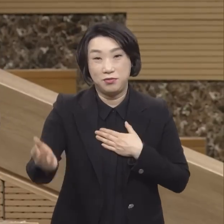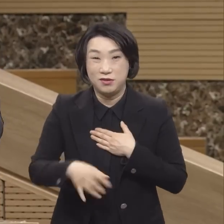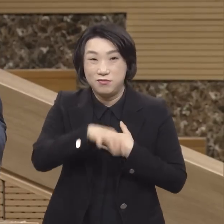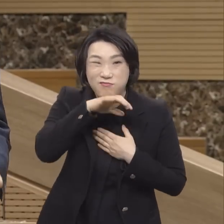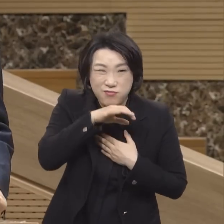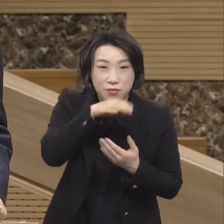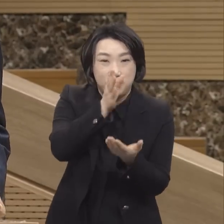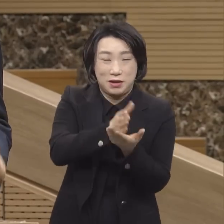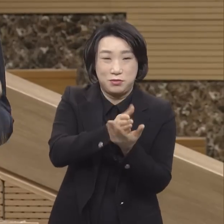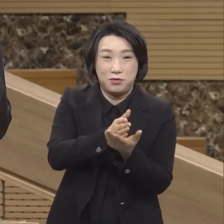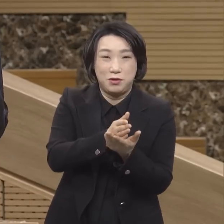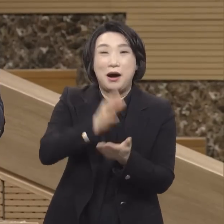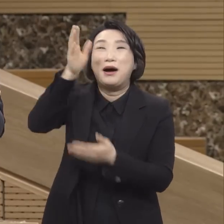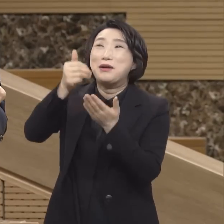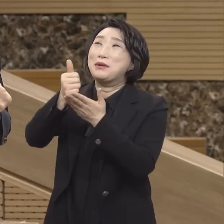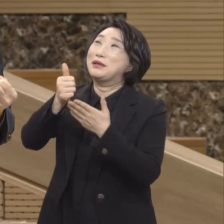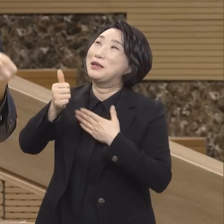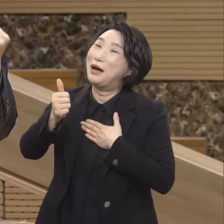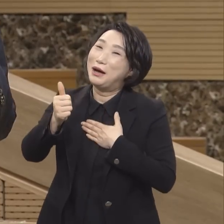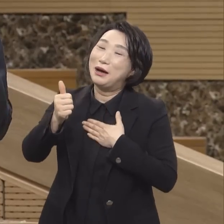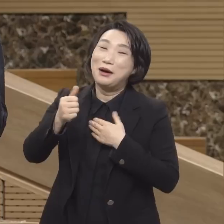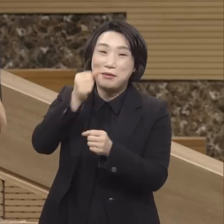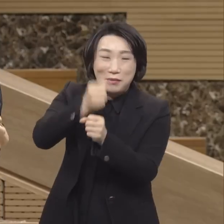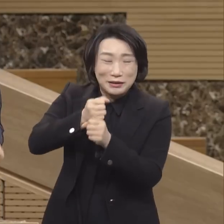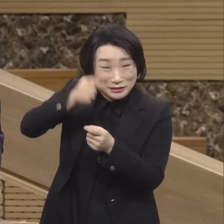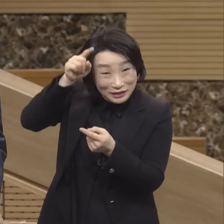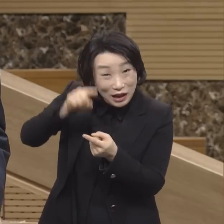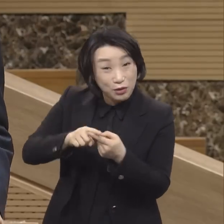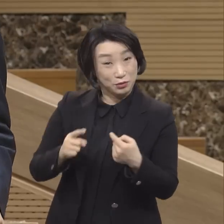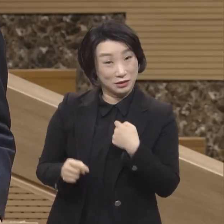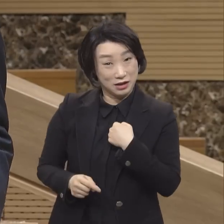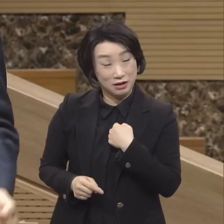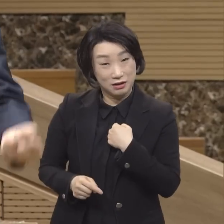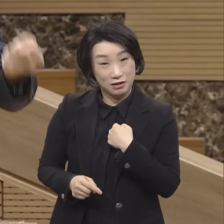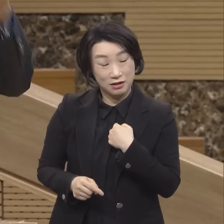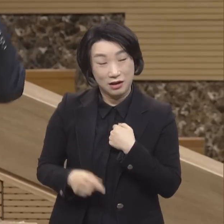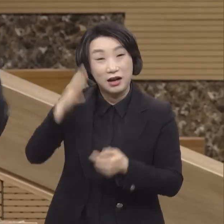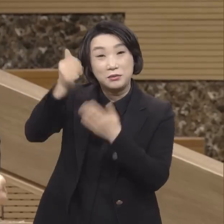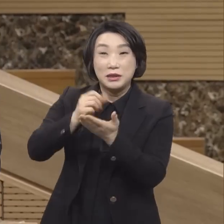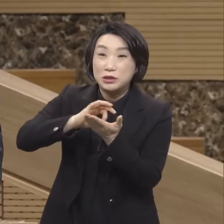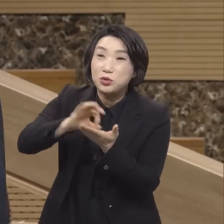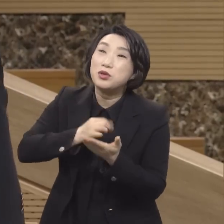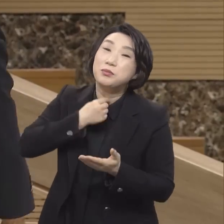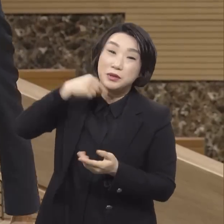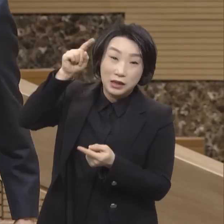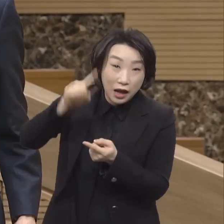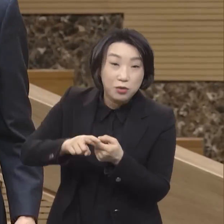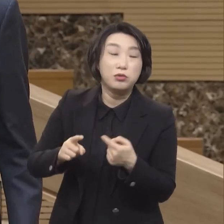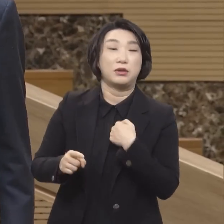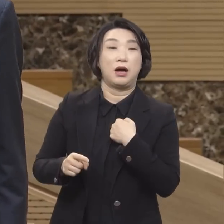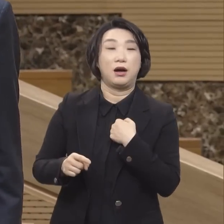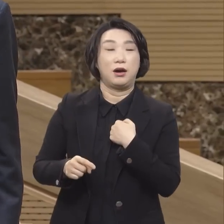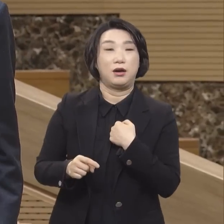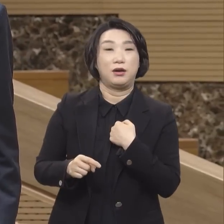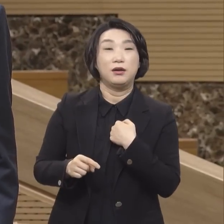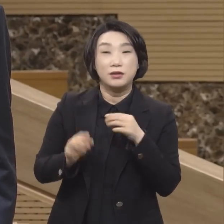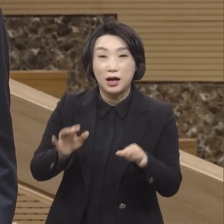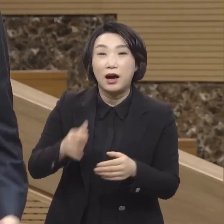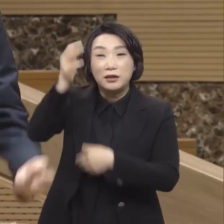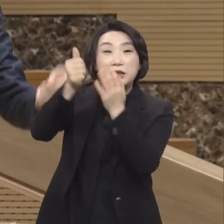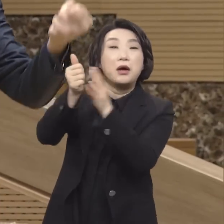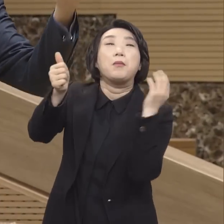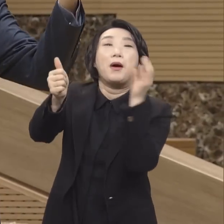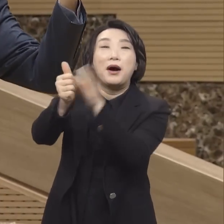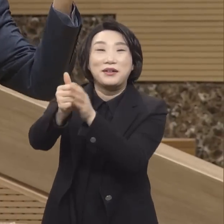없이 하나님이 나를 만드신 대로, 사용하고 싶은 대로 사용하시게 하는